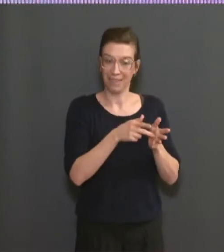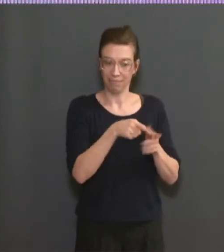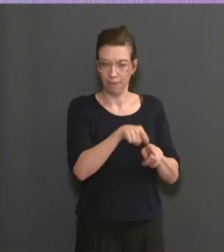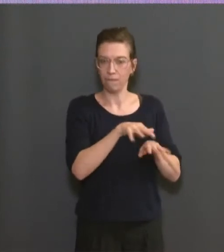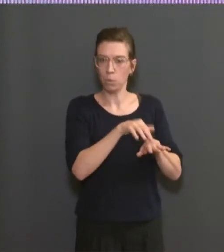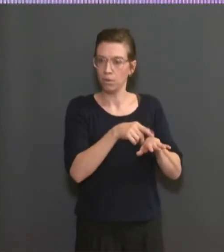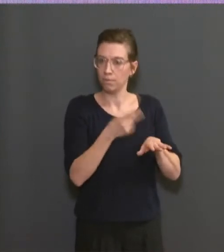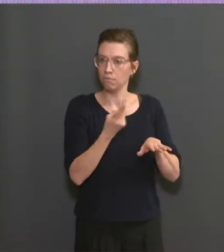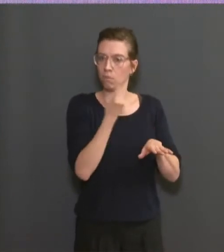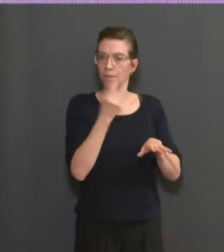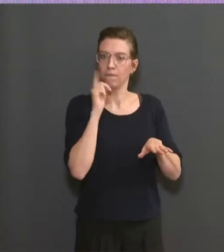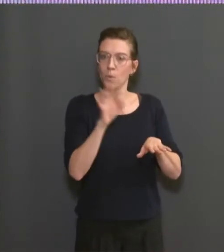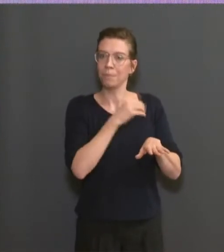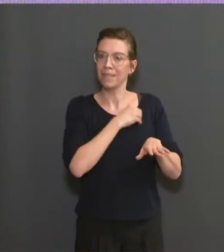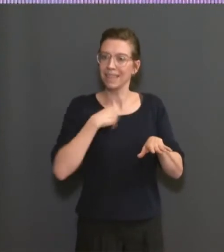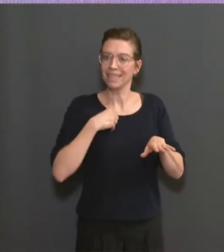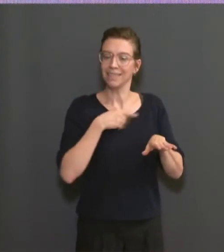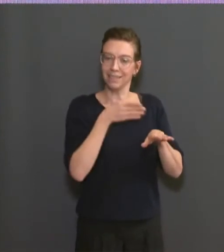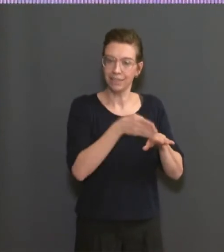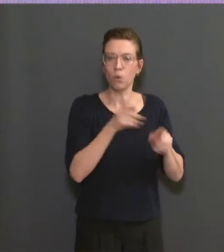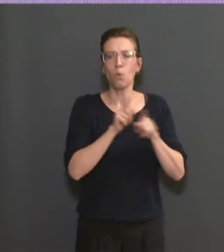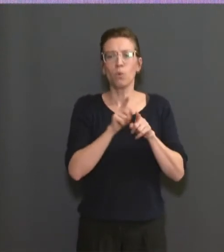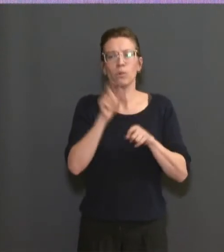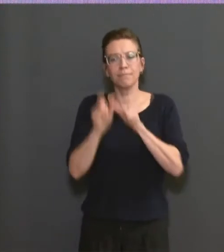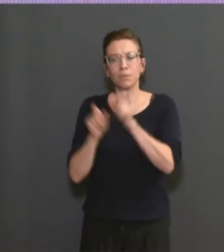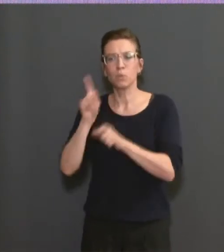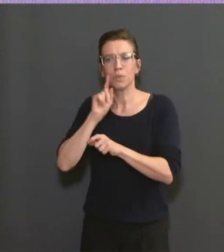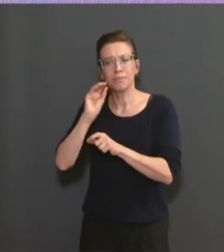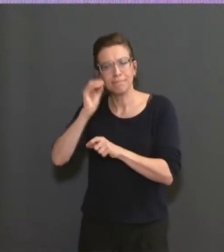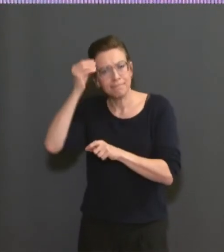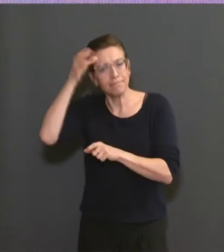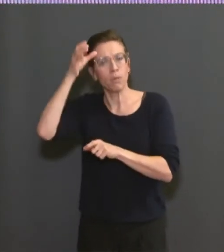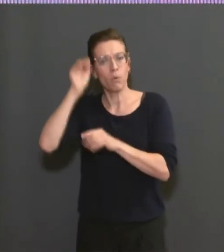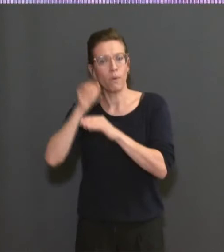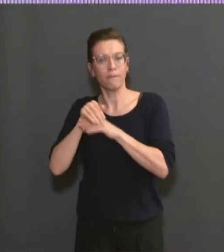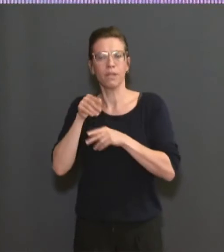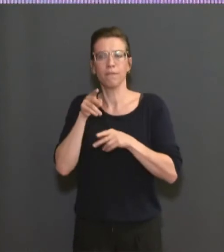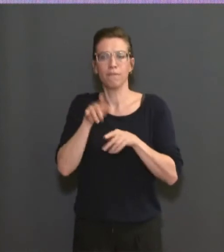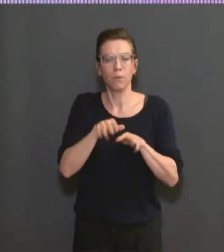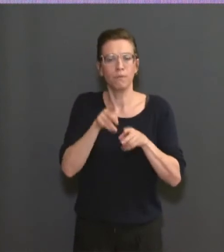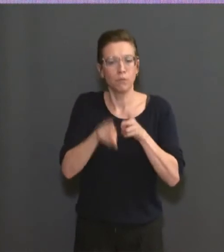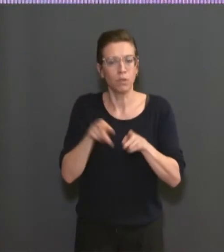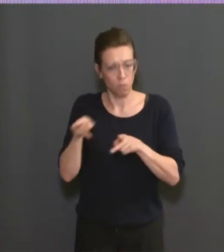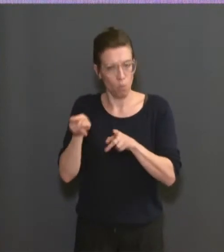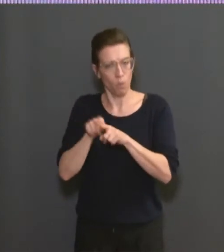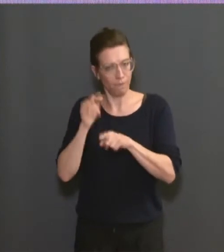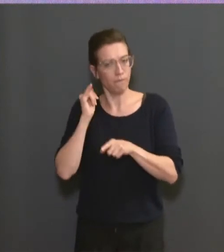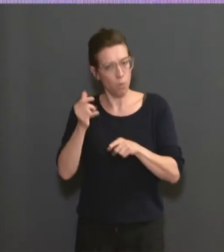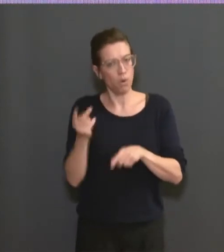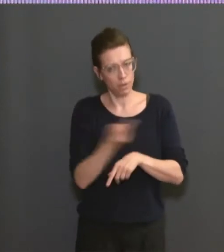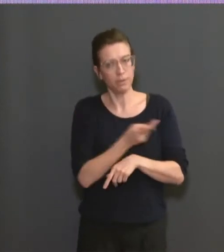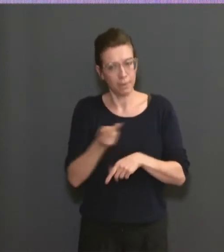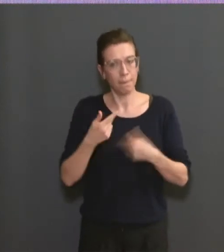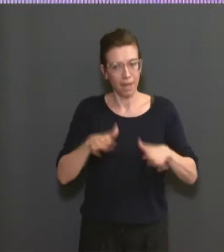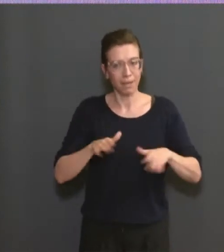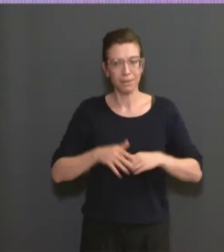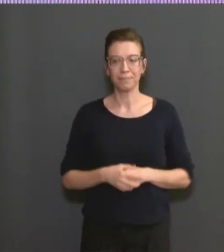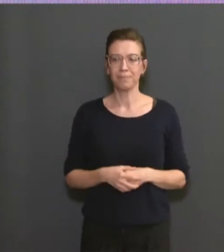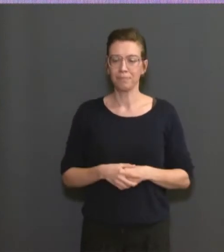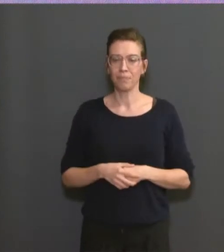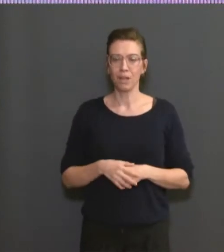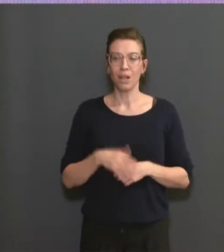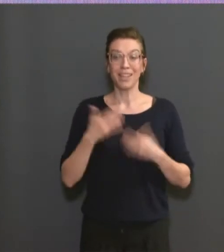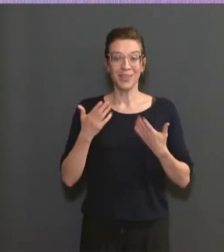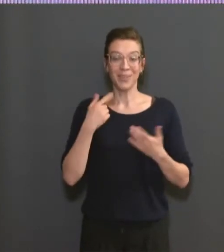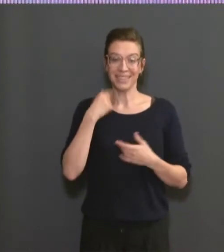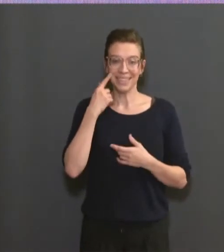Het is hoopgevend dat de cijfers van het aantal besmettingen en opnames blijven dalen. We mogen echter niet uit het oog